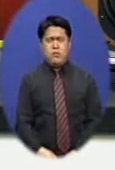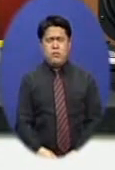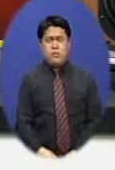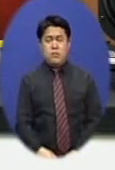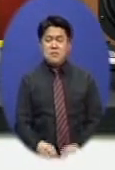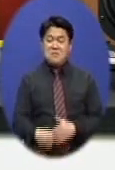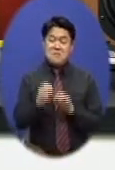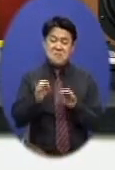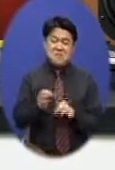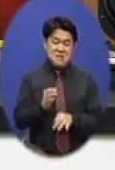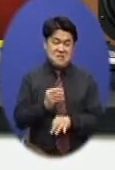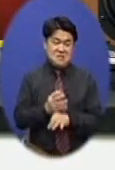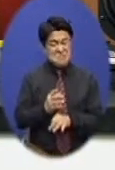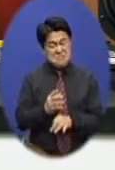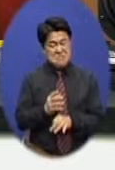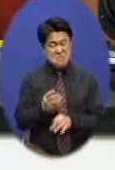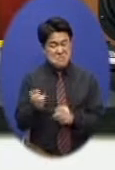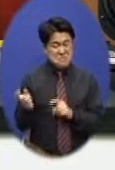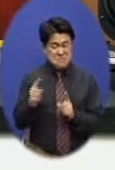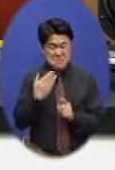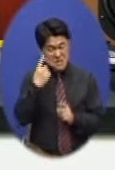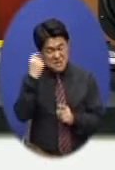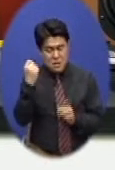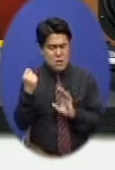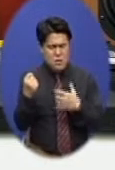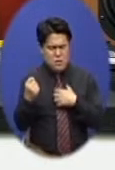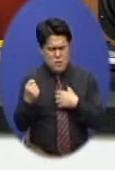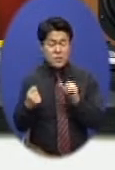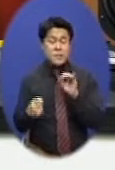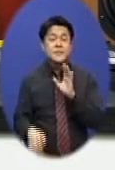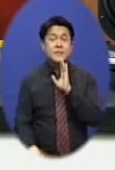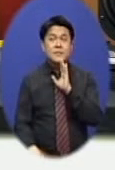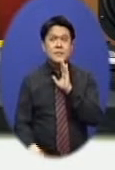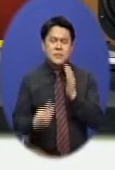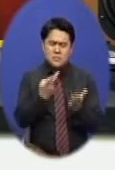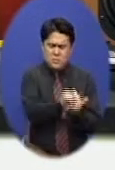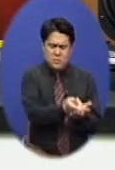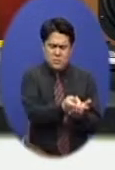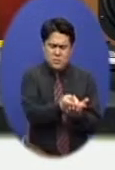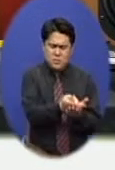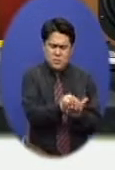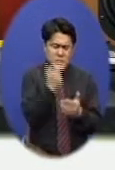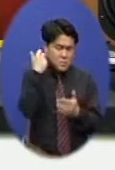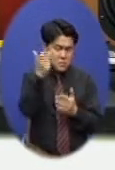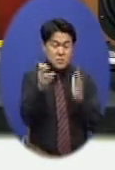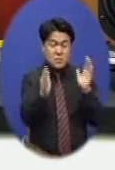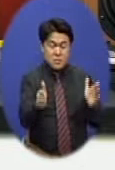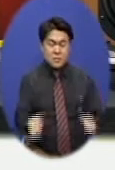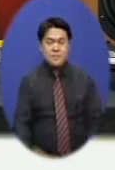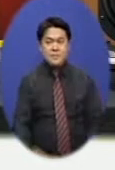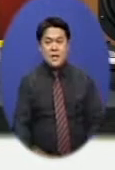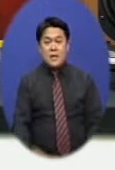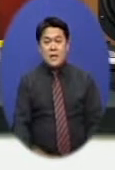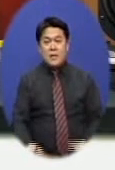병 같아도 굉장히 위험한 병이거든요. 네, 그래서 심해갖고 병원에 한 17일 입원했었어요. 그러셨구나.